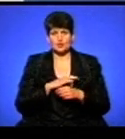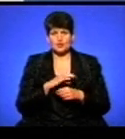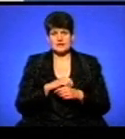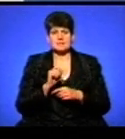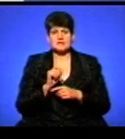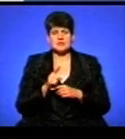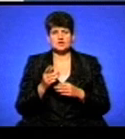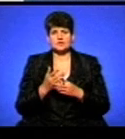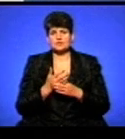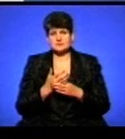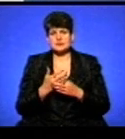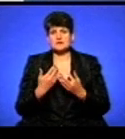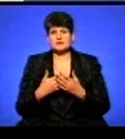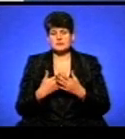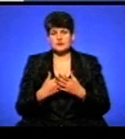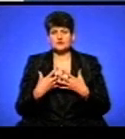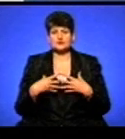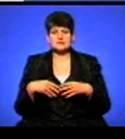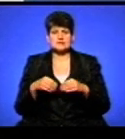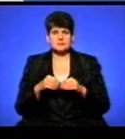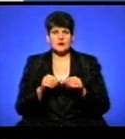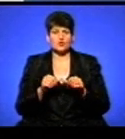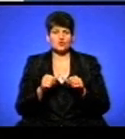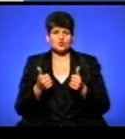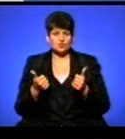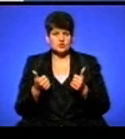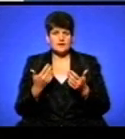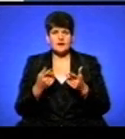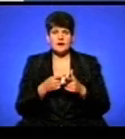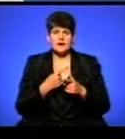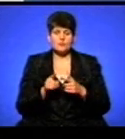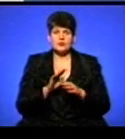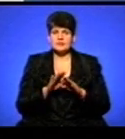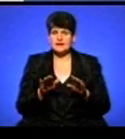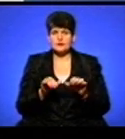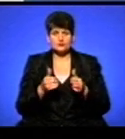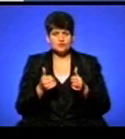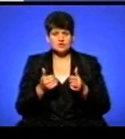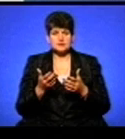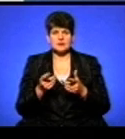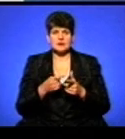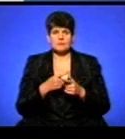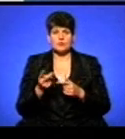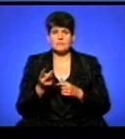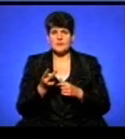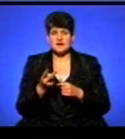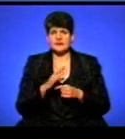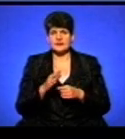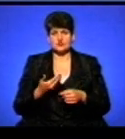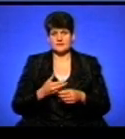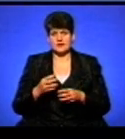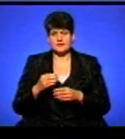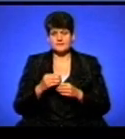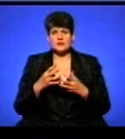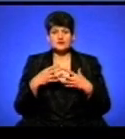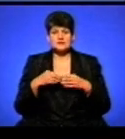призначення субсидії, якщо, припустимо, сім'я розлучена або ж не розлучена, але пара не живе разом. Якщо сім'я розлучена, і